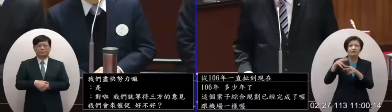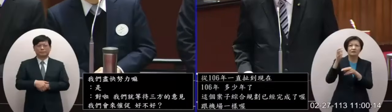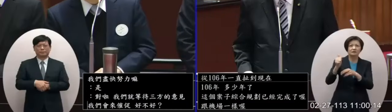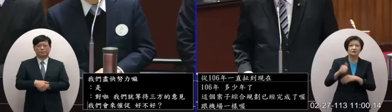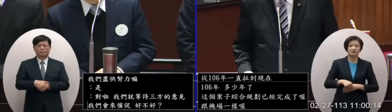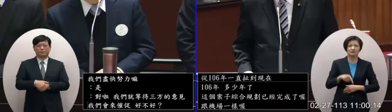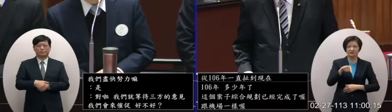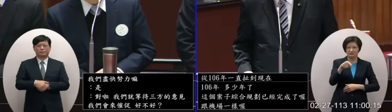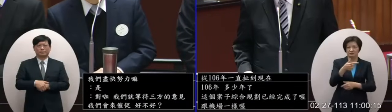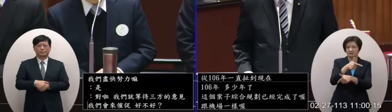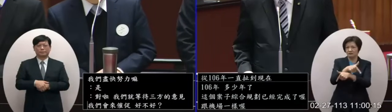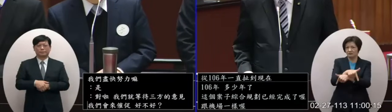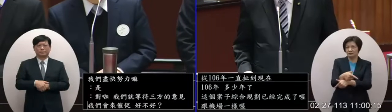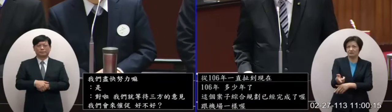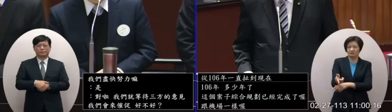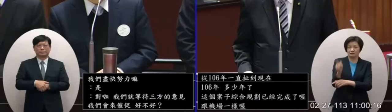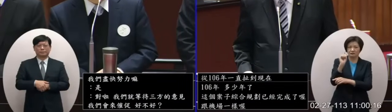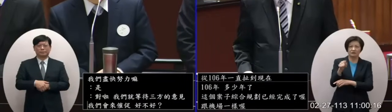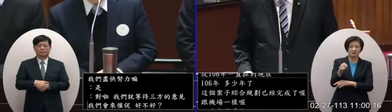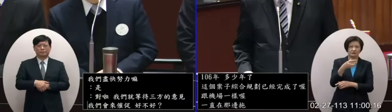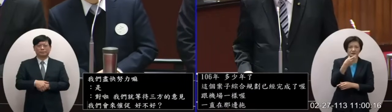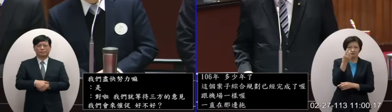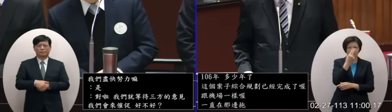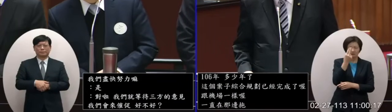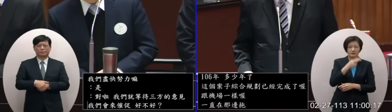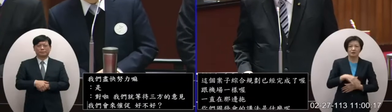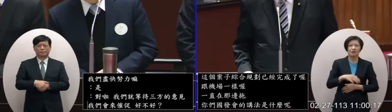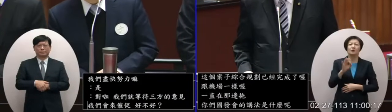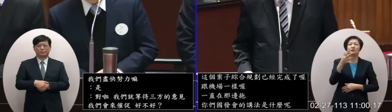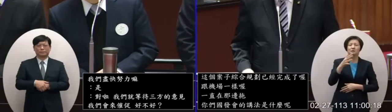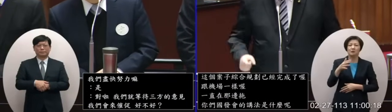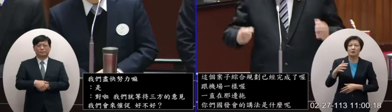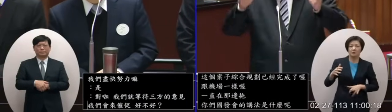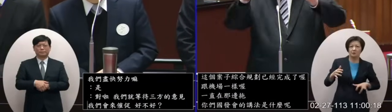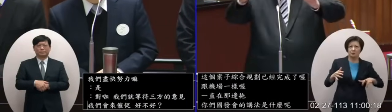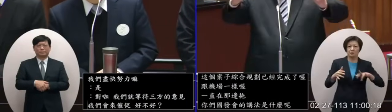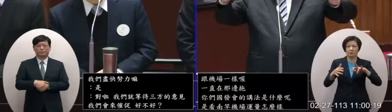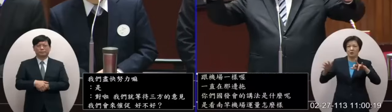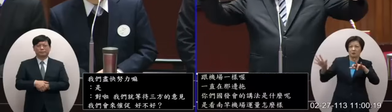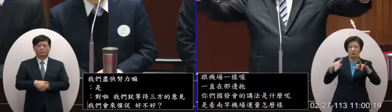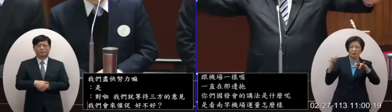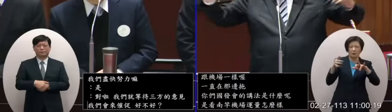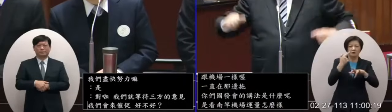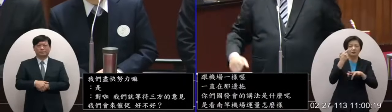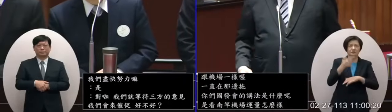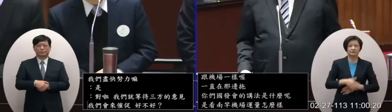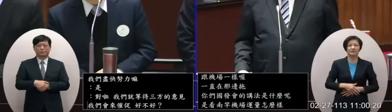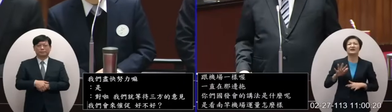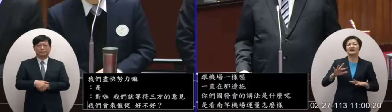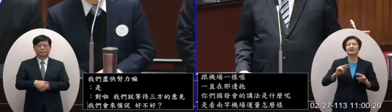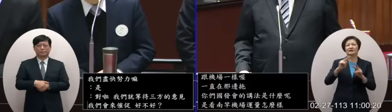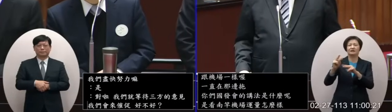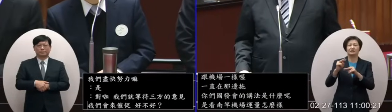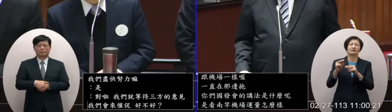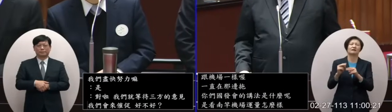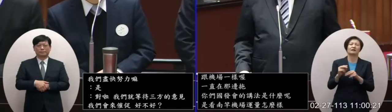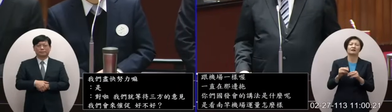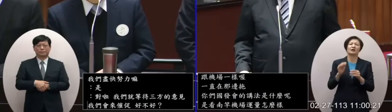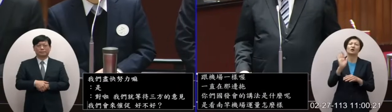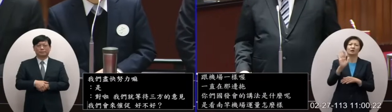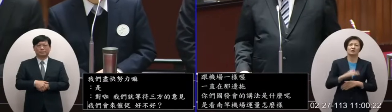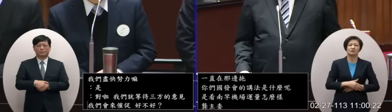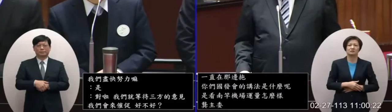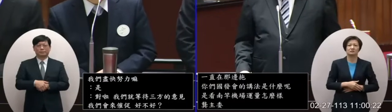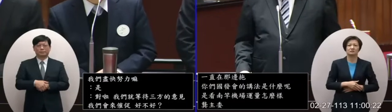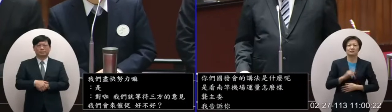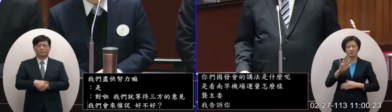个非常危险的机场哦，它的进场那个侧风那个地方它已经改善到极致了。不安全的机